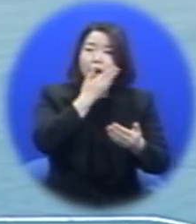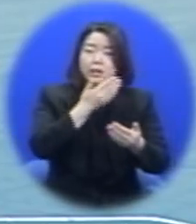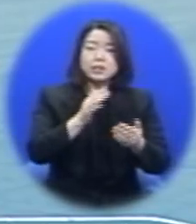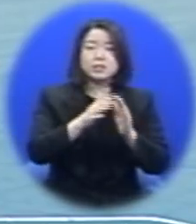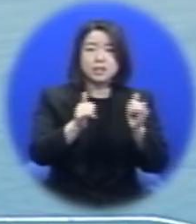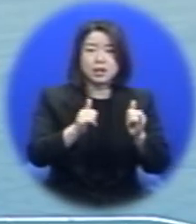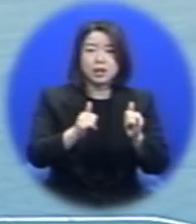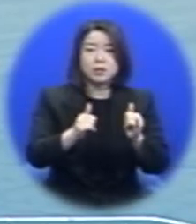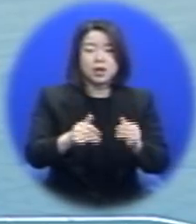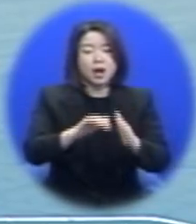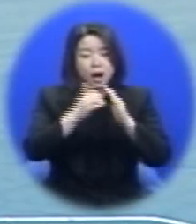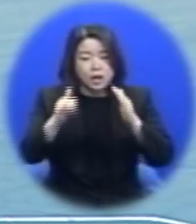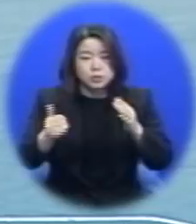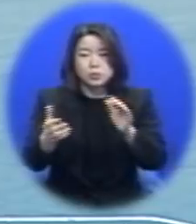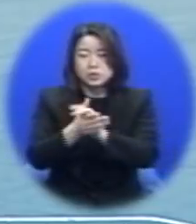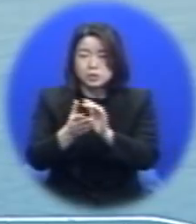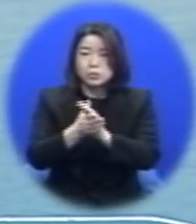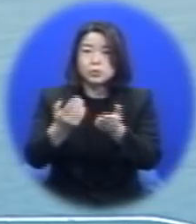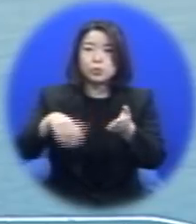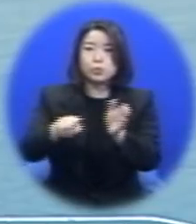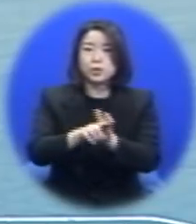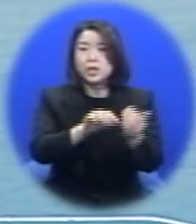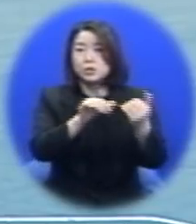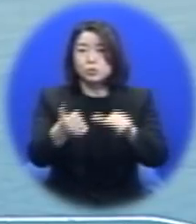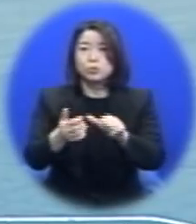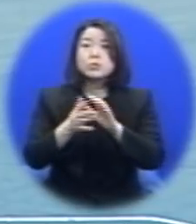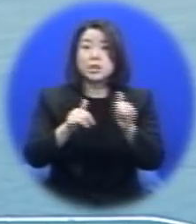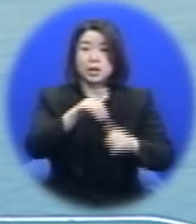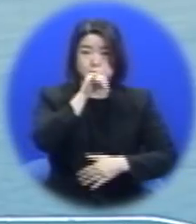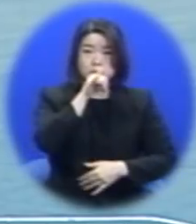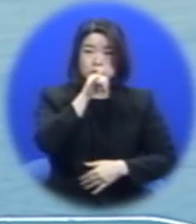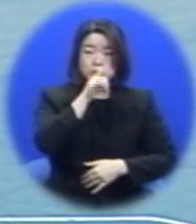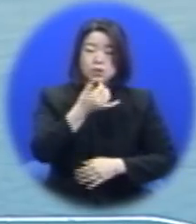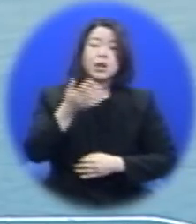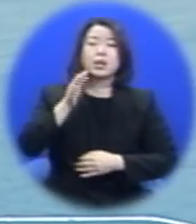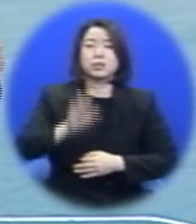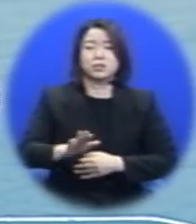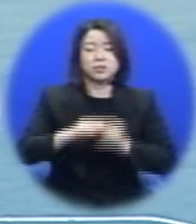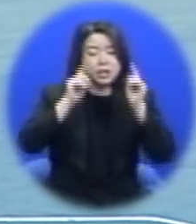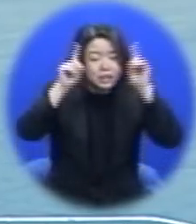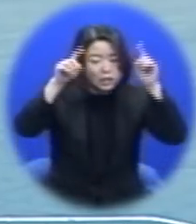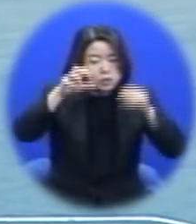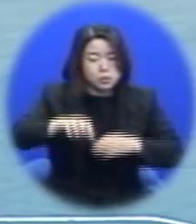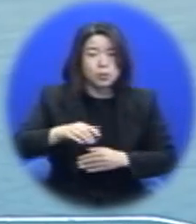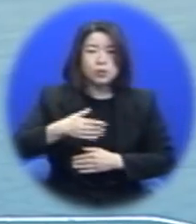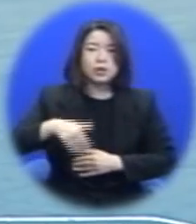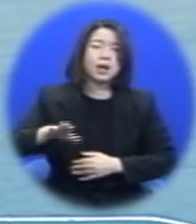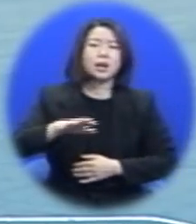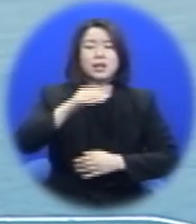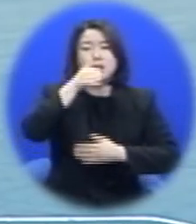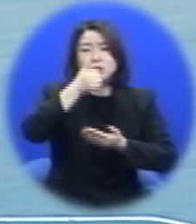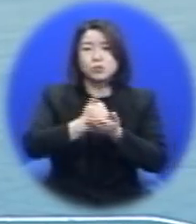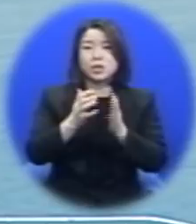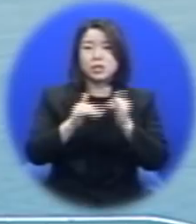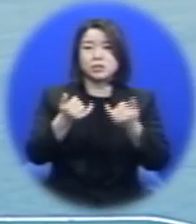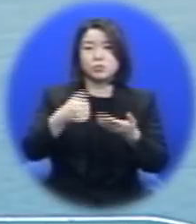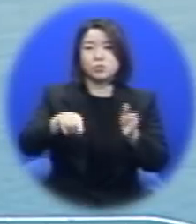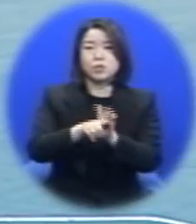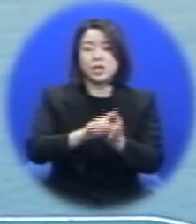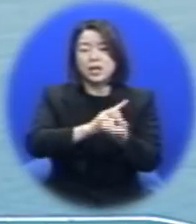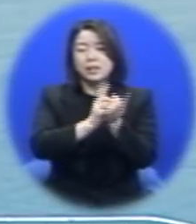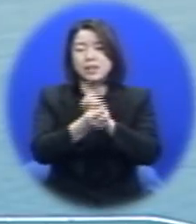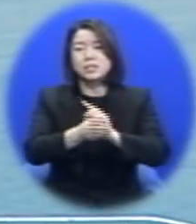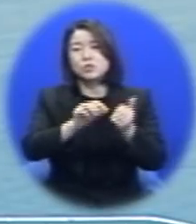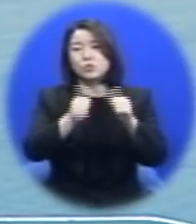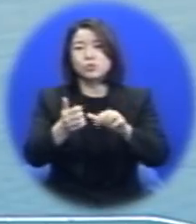위에 죽는 사람은 있지요. 그런데 지옥 갈 죄인을 위해서 누가 대신 죽을 사람이